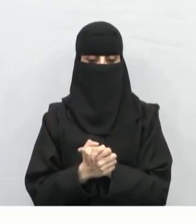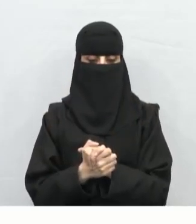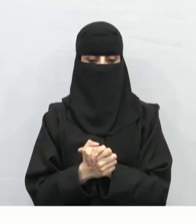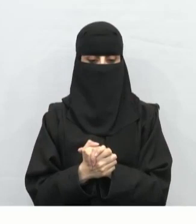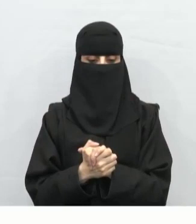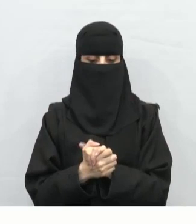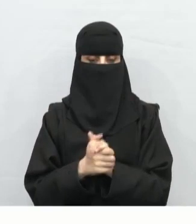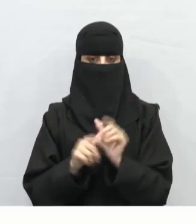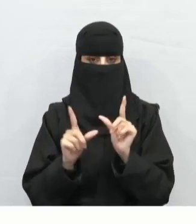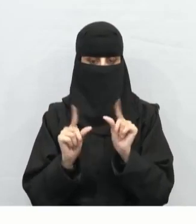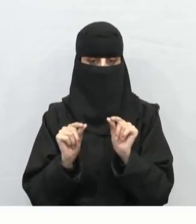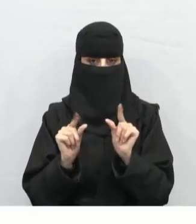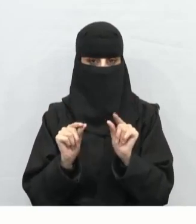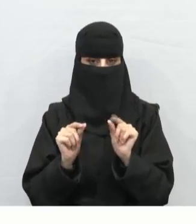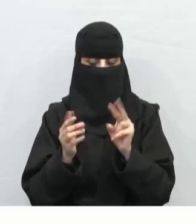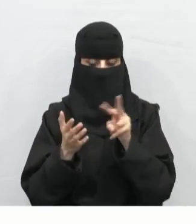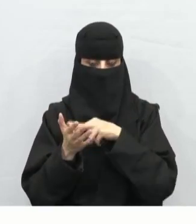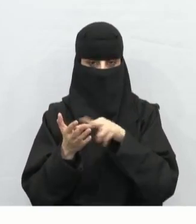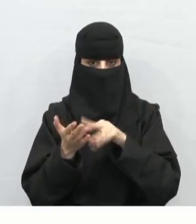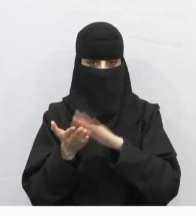يرقد في المستشفى